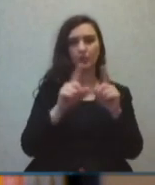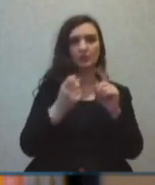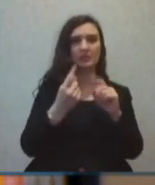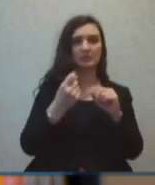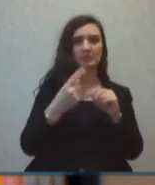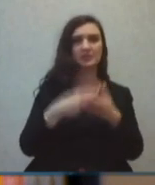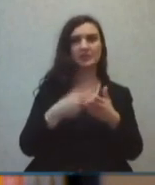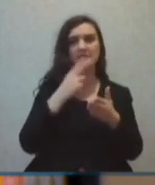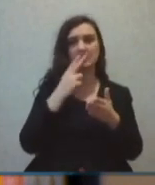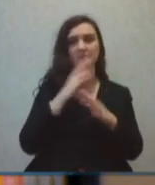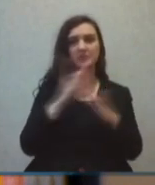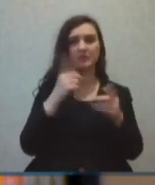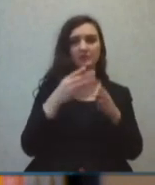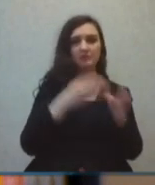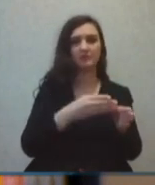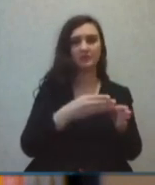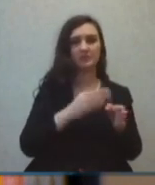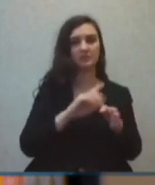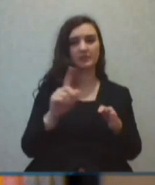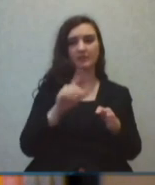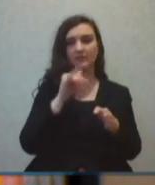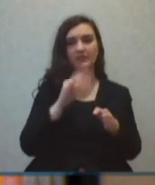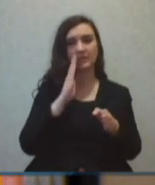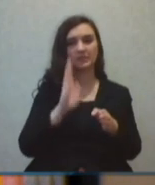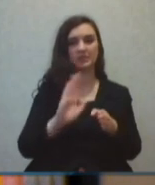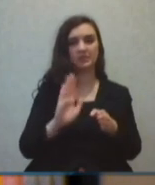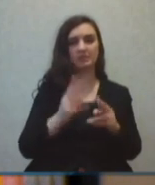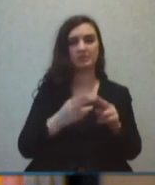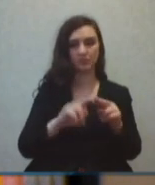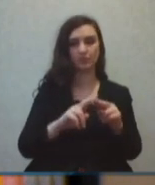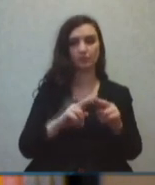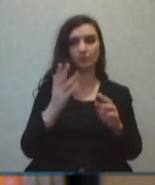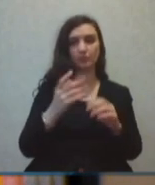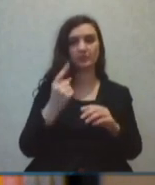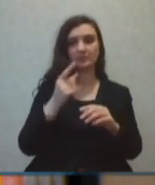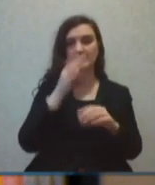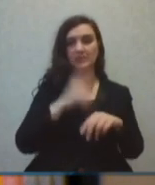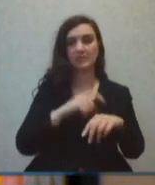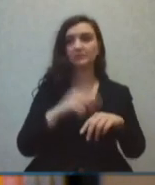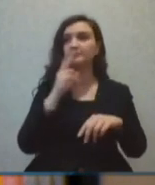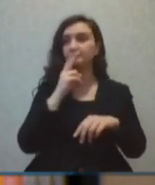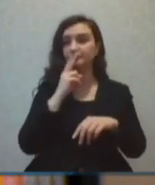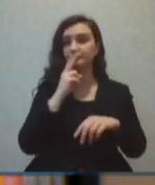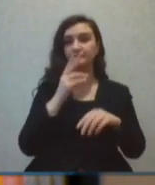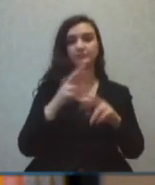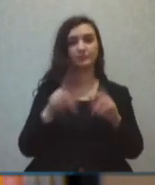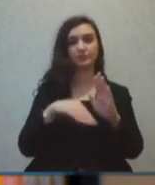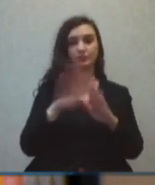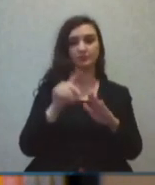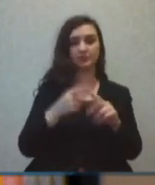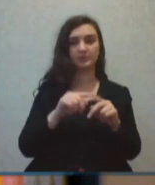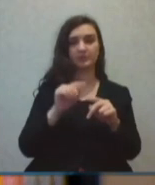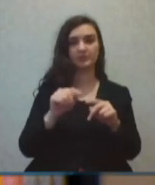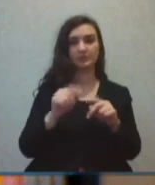11-ზე მოვწევ სიგარეტს, დავწვევი, დავიძინებ. ვერ დაიძინებთ. ამიტომ თუ 11 საათზე მოწიეთ სიგარეტი და ჯობს რომ ეს